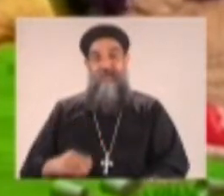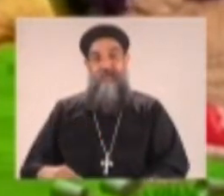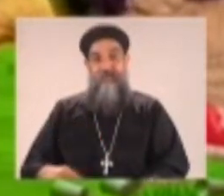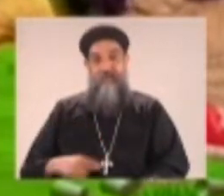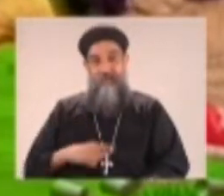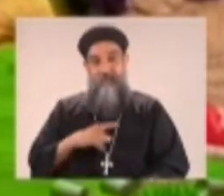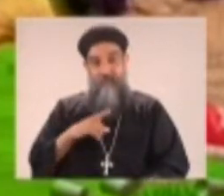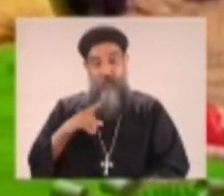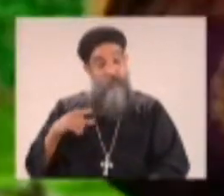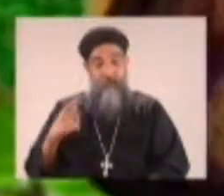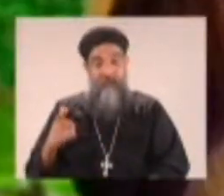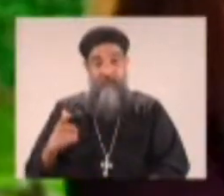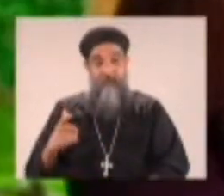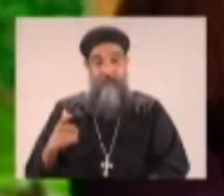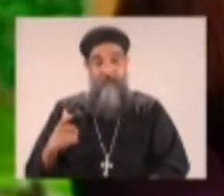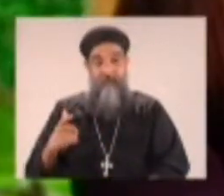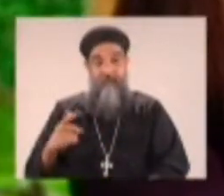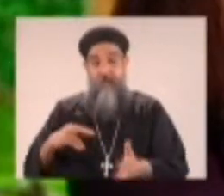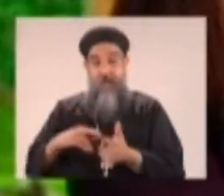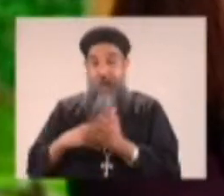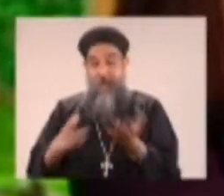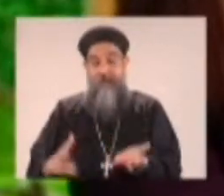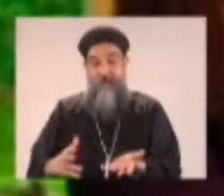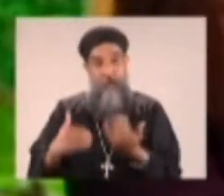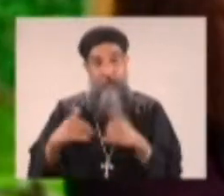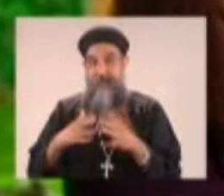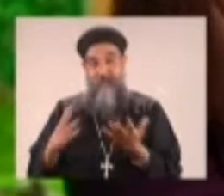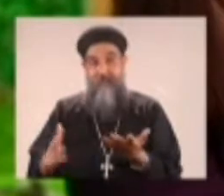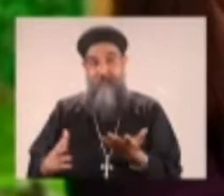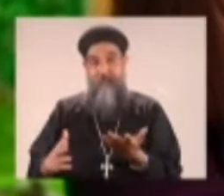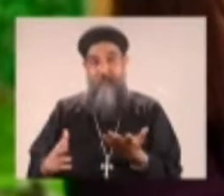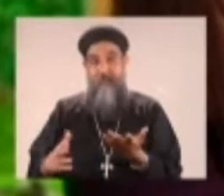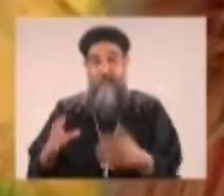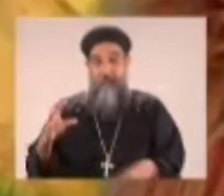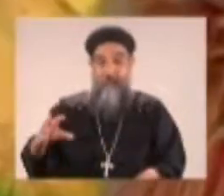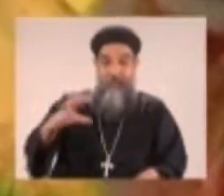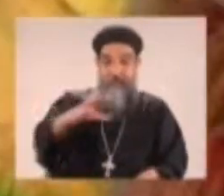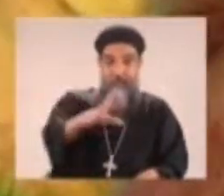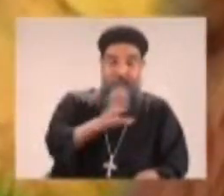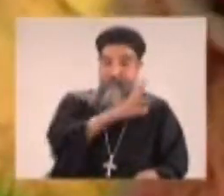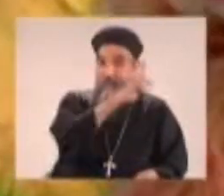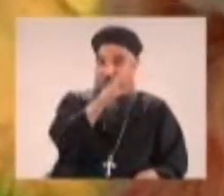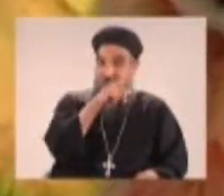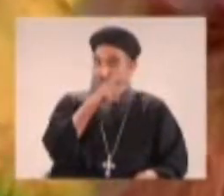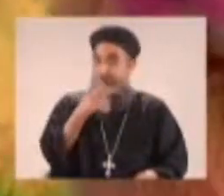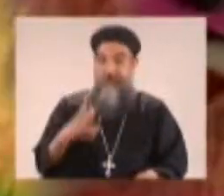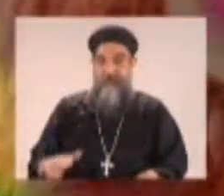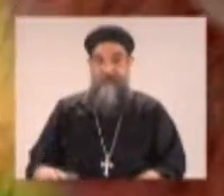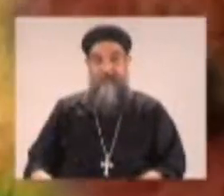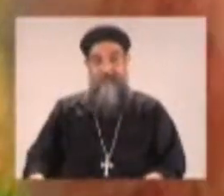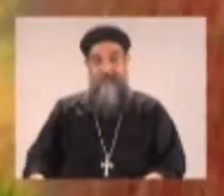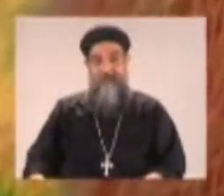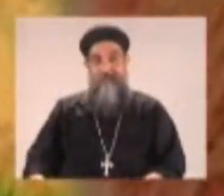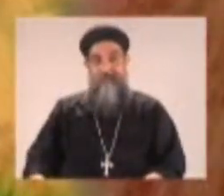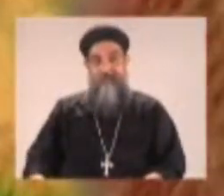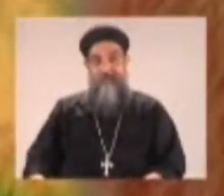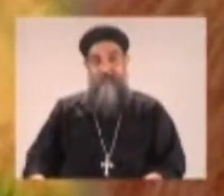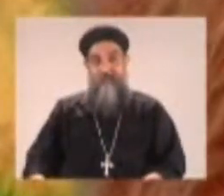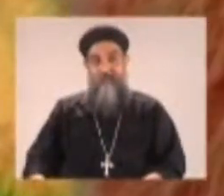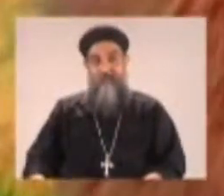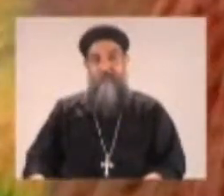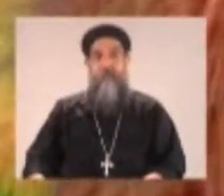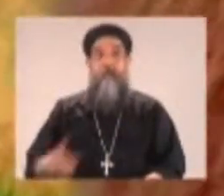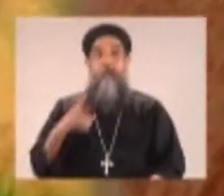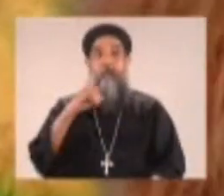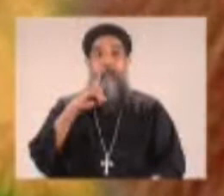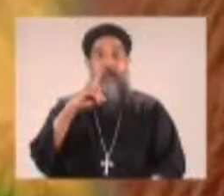إيه اللي حصل للمكان هنا؟ هو ده بالظبط اللي كنا هنسألك عليه. ها، يمكن مانو السبب. ما هي قطه